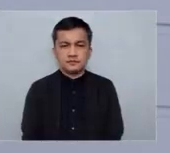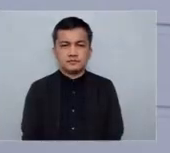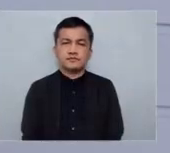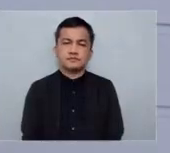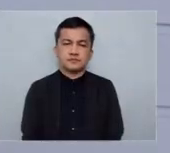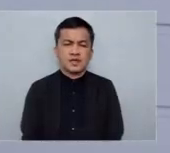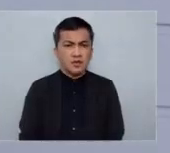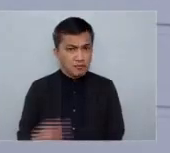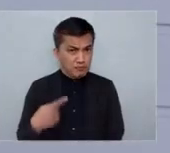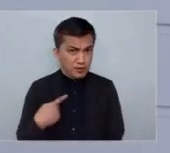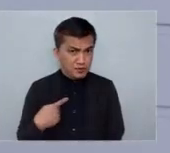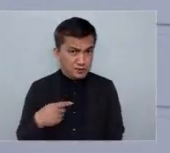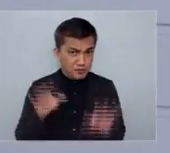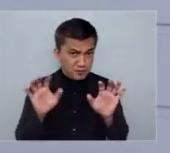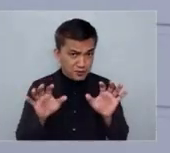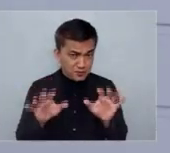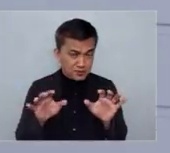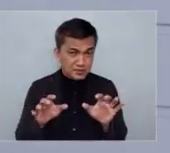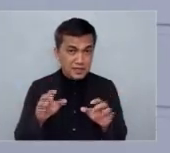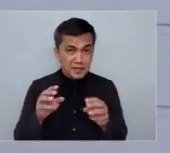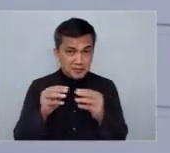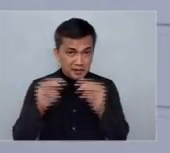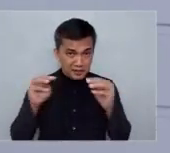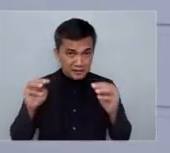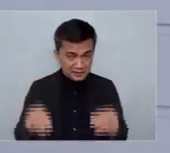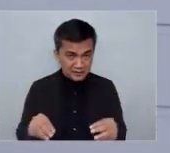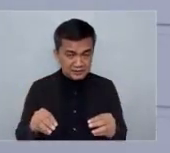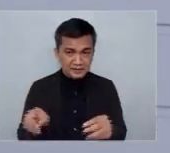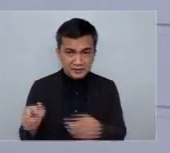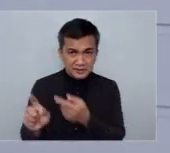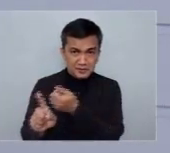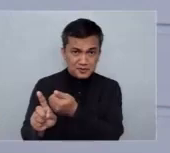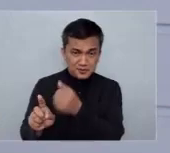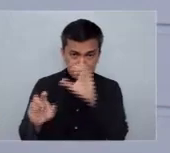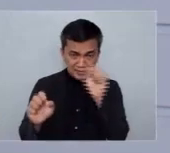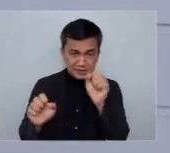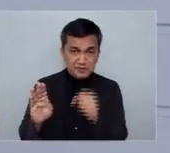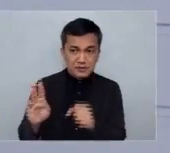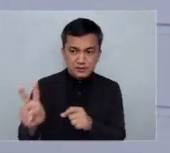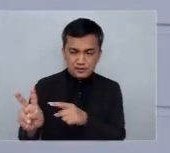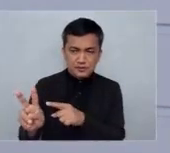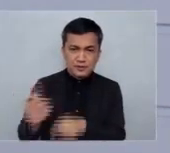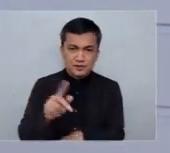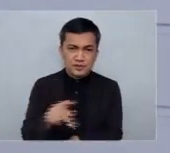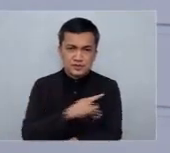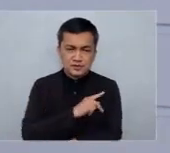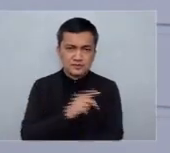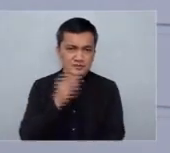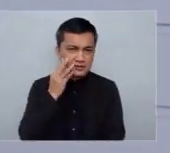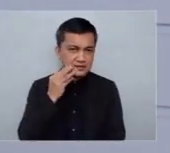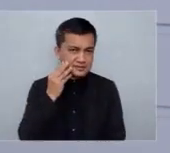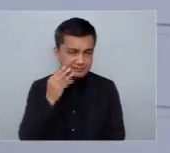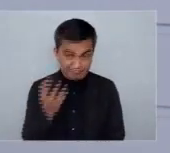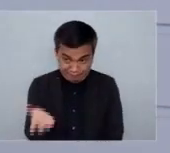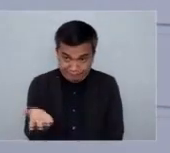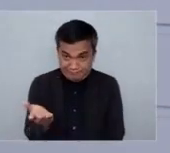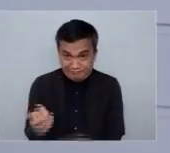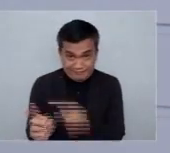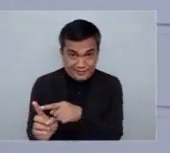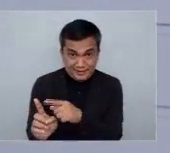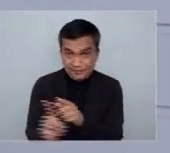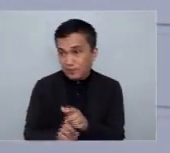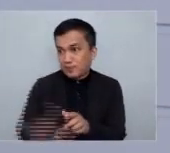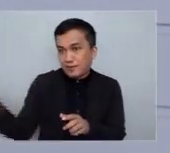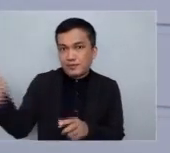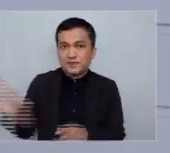Meron daw multo sa Malacanang. Mismong si Pangulong Bongbong Marcos nga raw ay personal itong naranasan at napatakbo sa